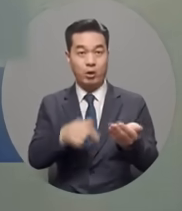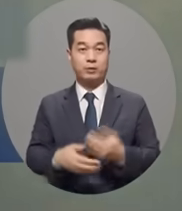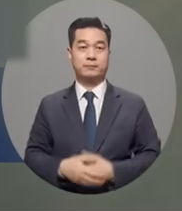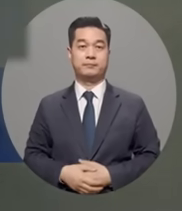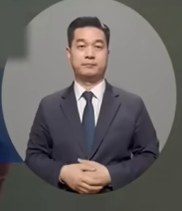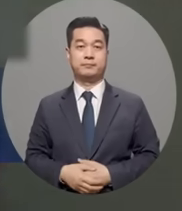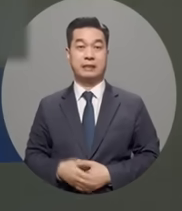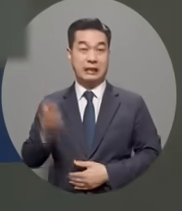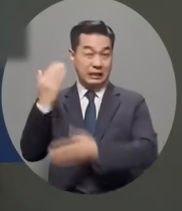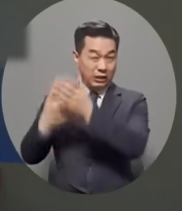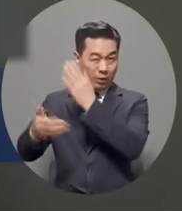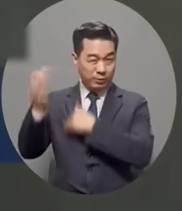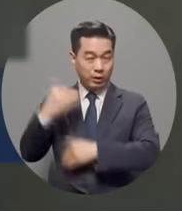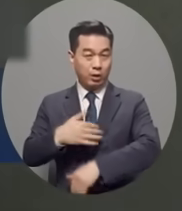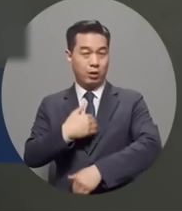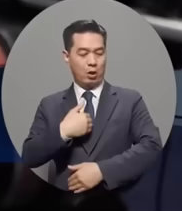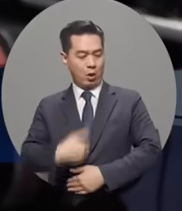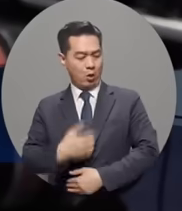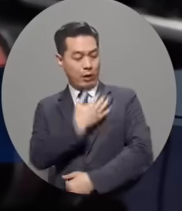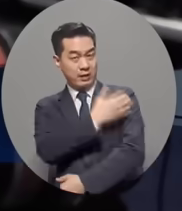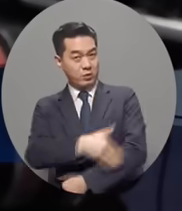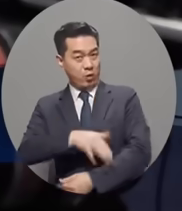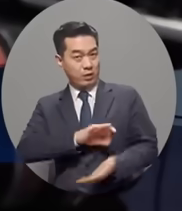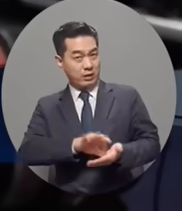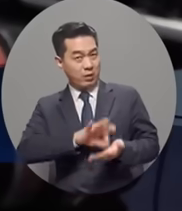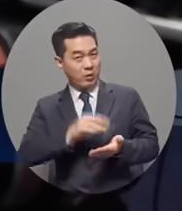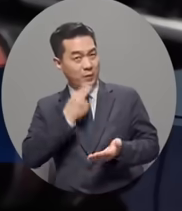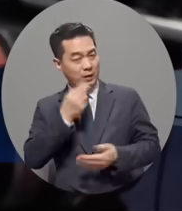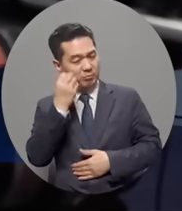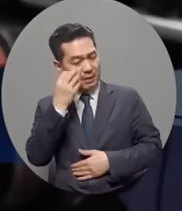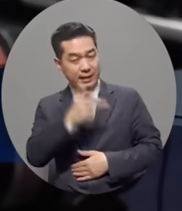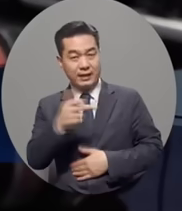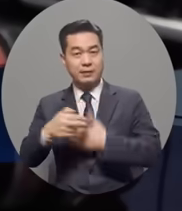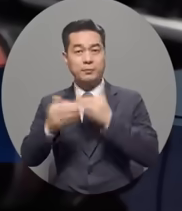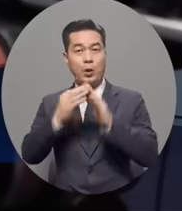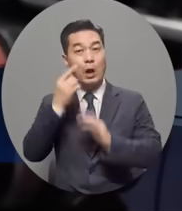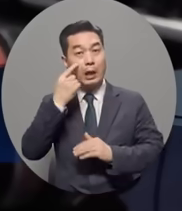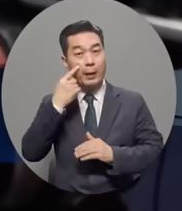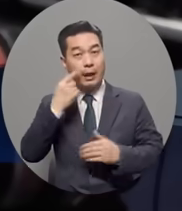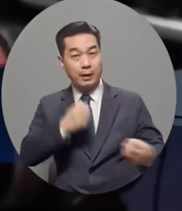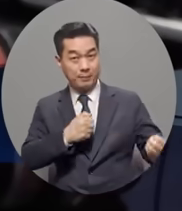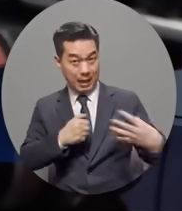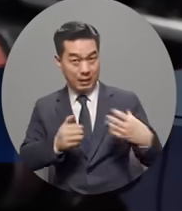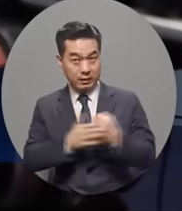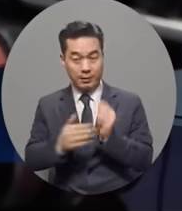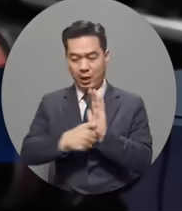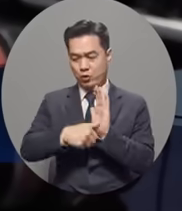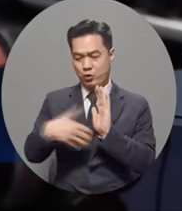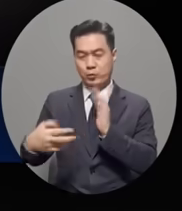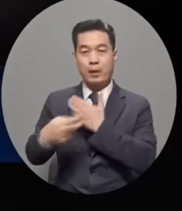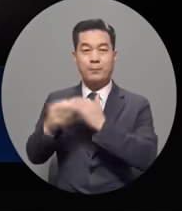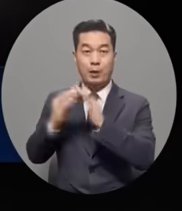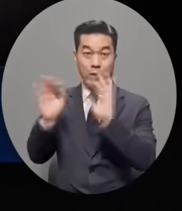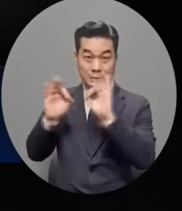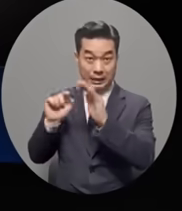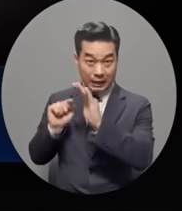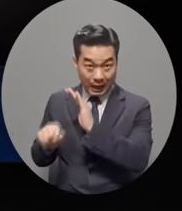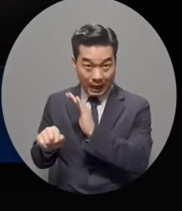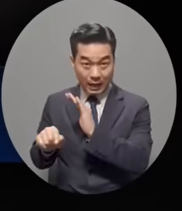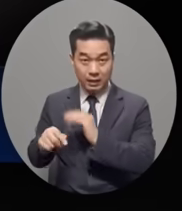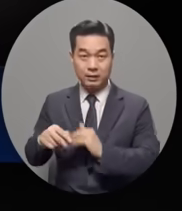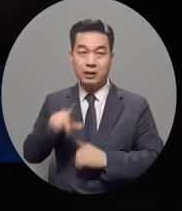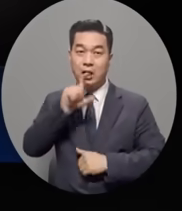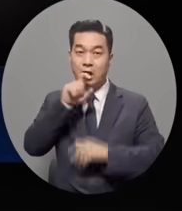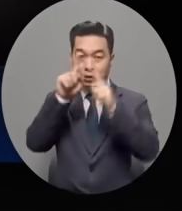전부터 왼쪽을 잘안 쓰는 거예요. 큰 병원을 가보라 그래서 제일 유명한 병원을 알아봐서 이제 세브란스를 가게 됐어요.